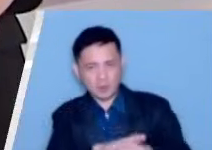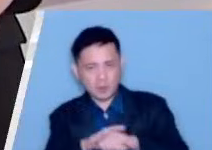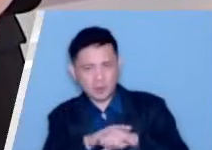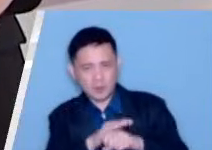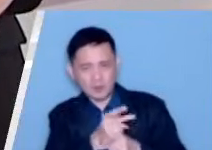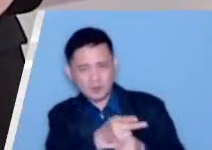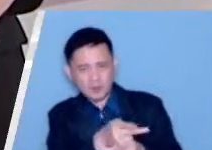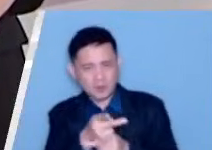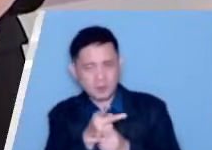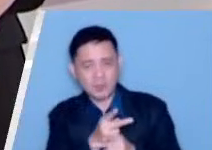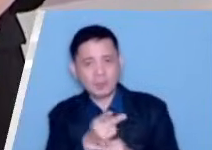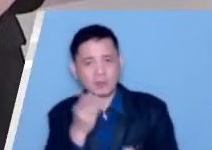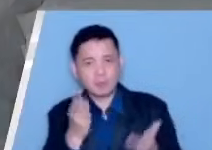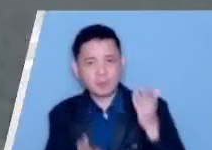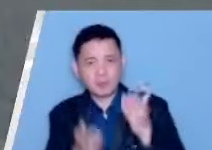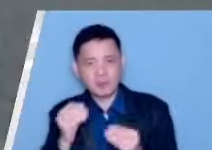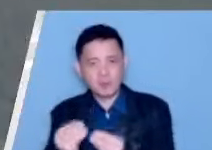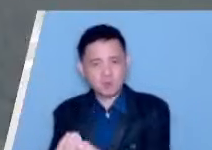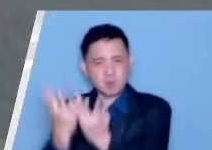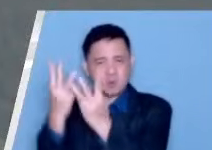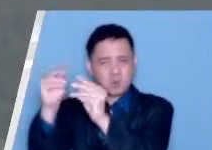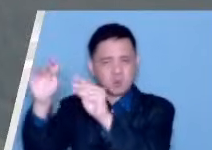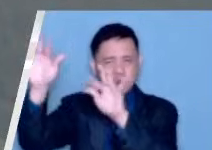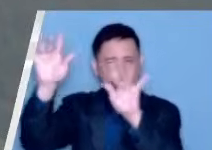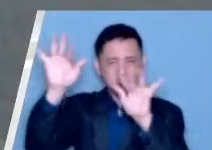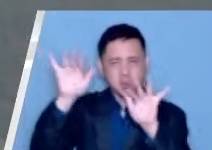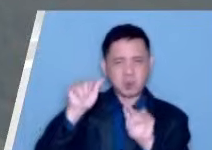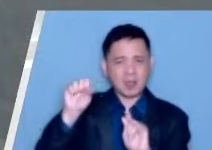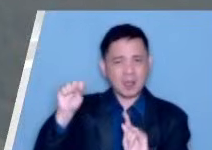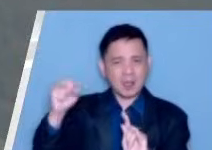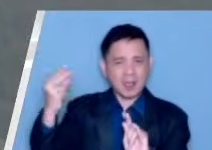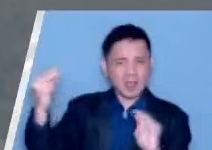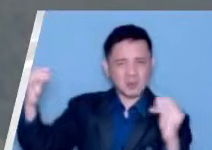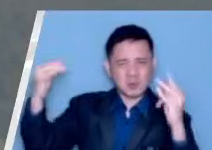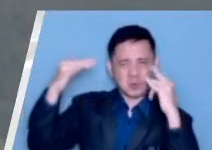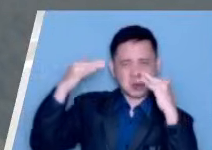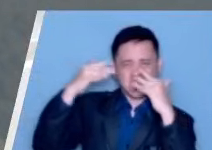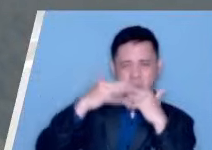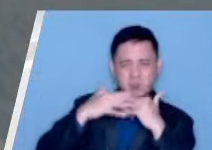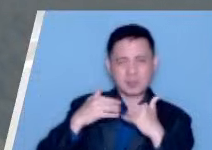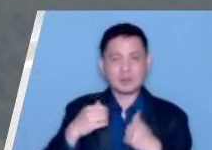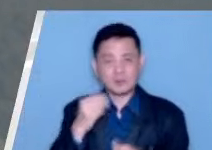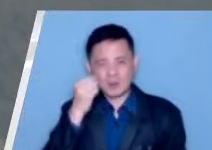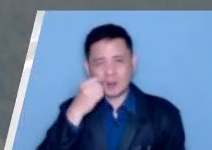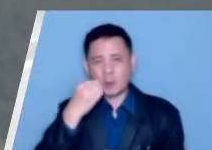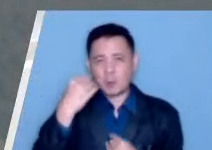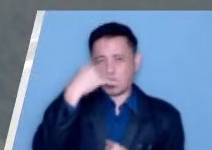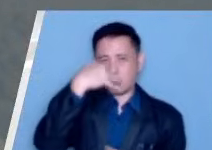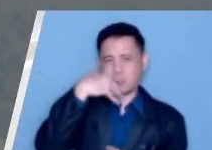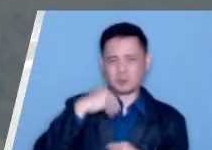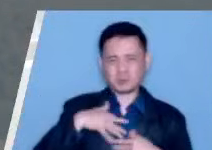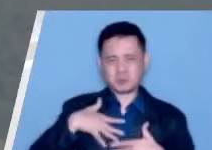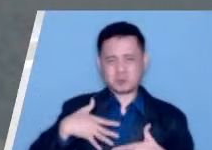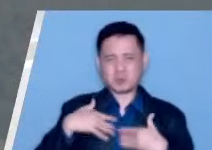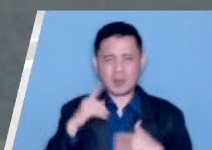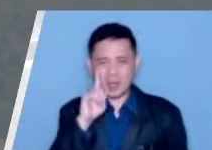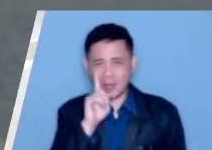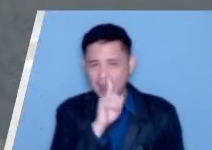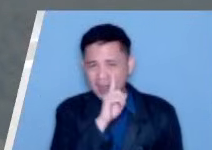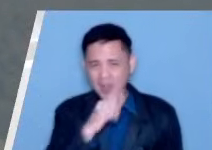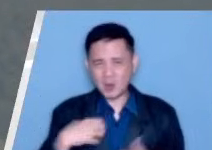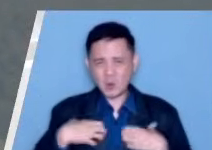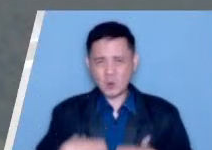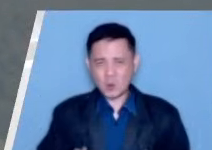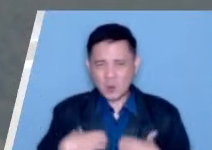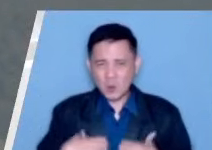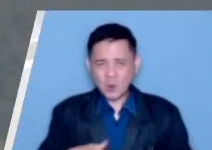ng abo ng bulkan. Kabilang po dyan ang pangangati ng ilong, lalamunan, mata at balat. Posible rin daw